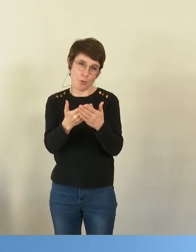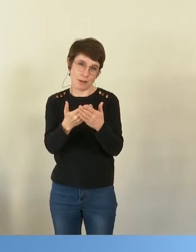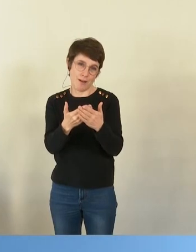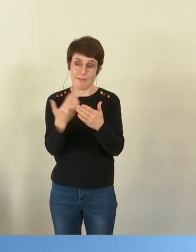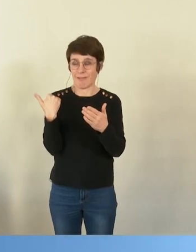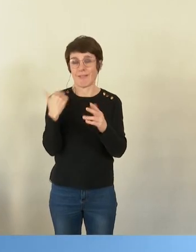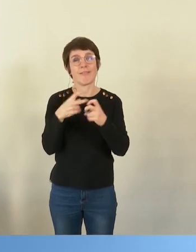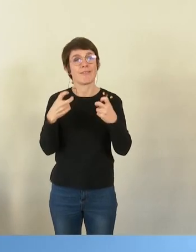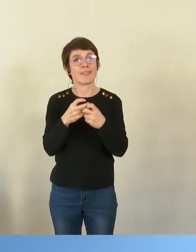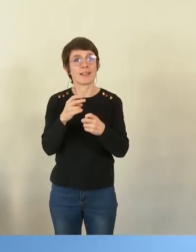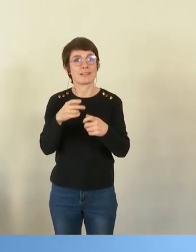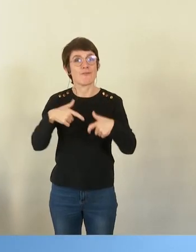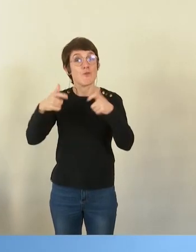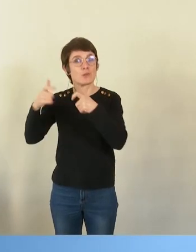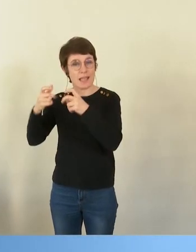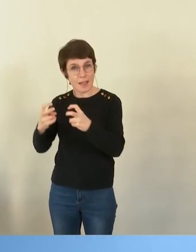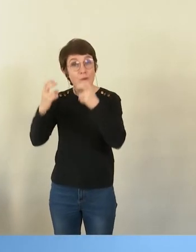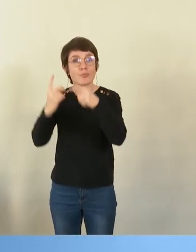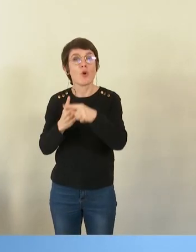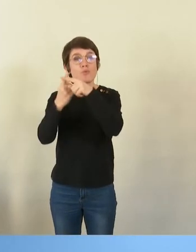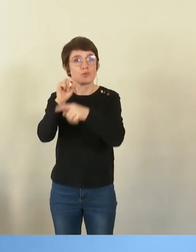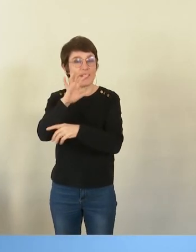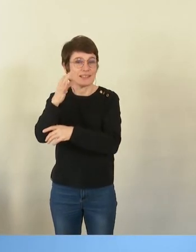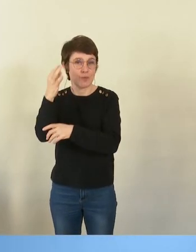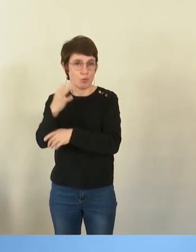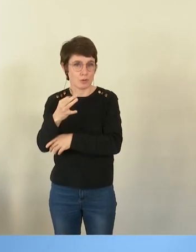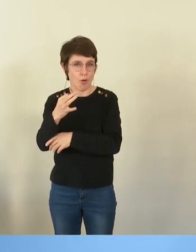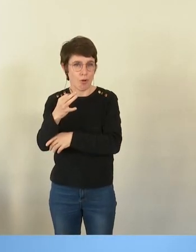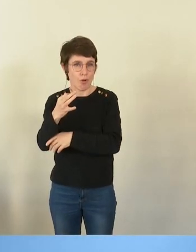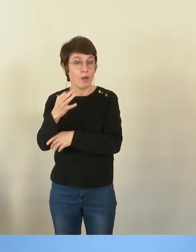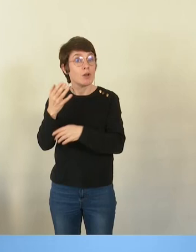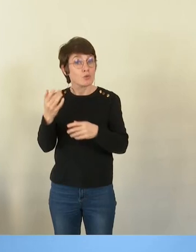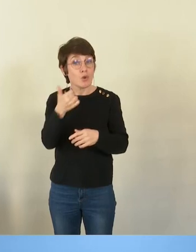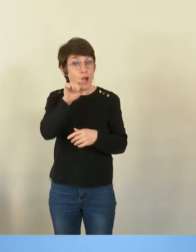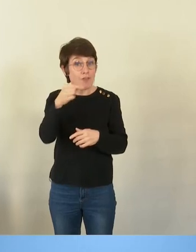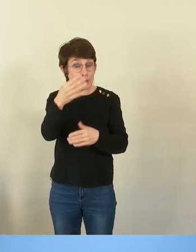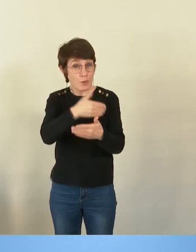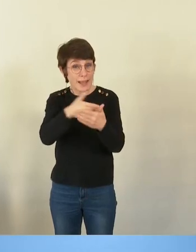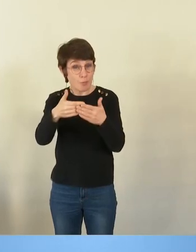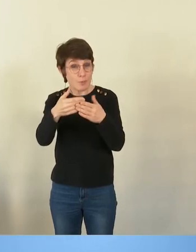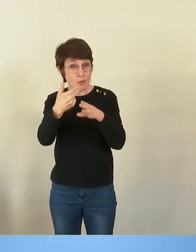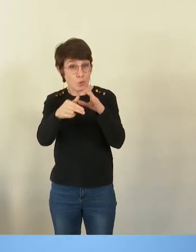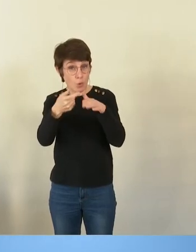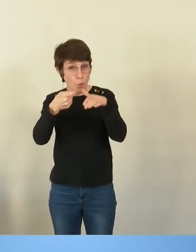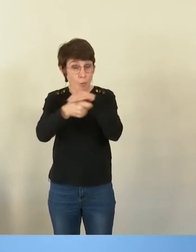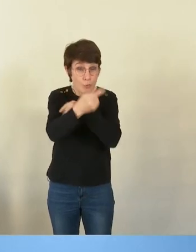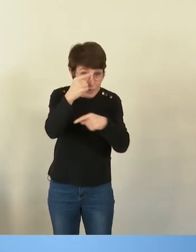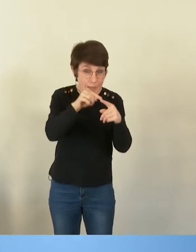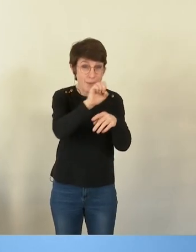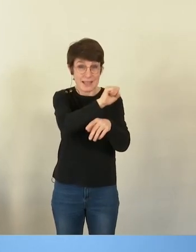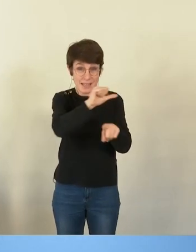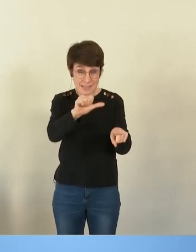taxe foncière 1,4 million d'euros fléchés sur cette sécurité sociale alimentaire en année pleine